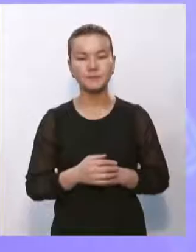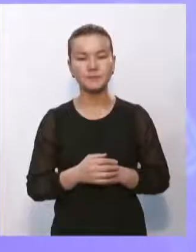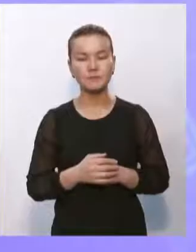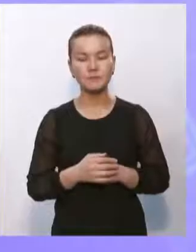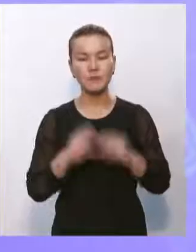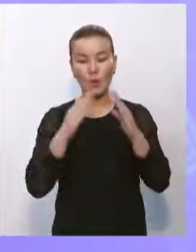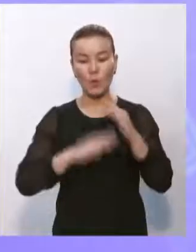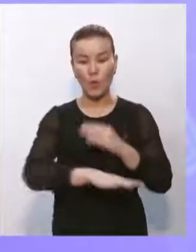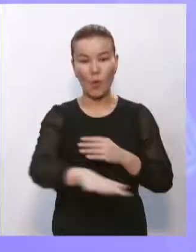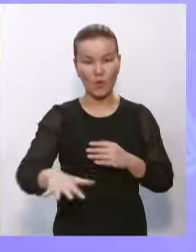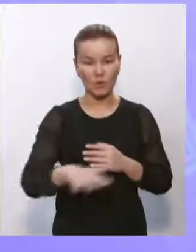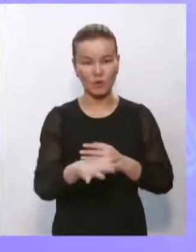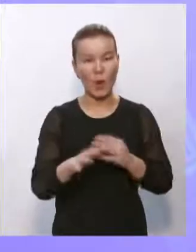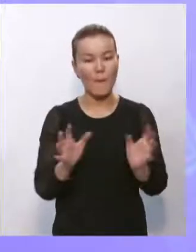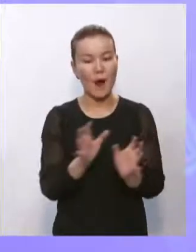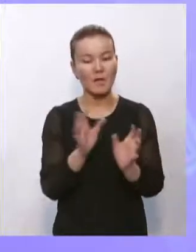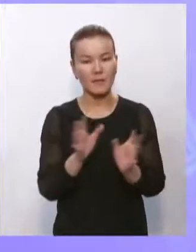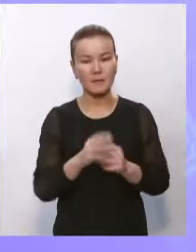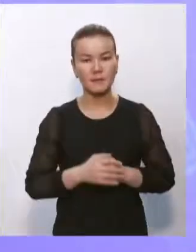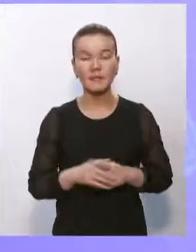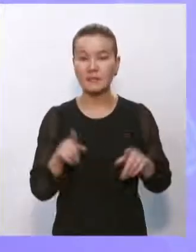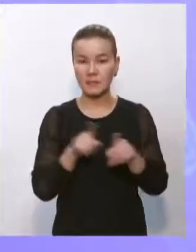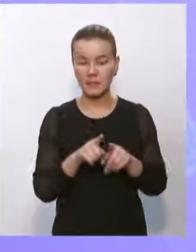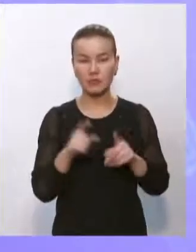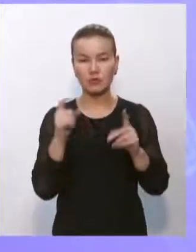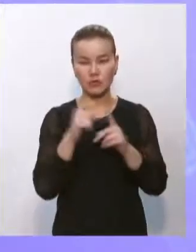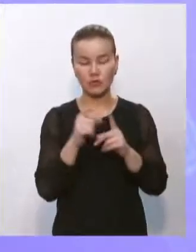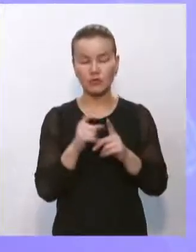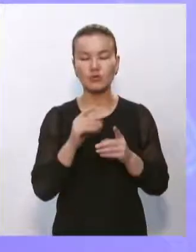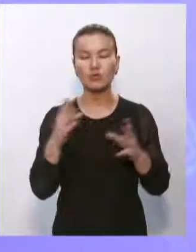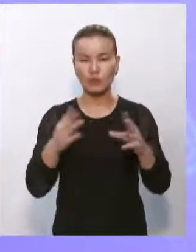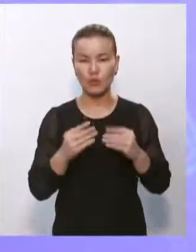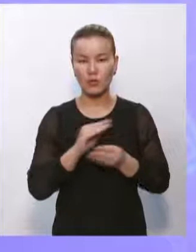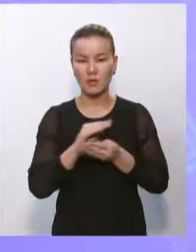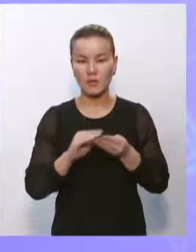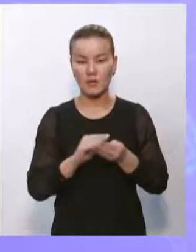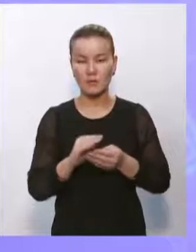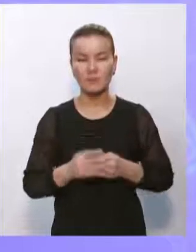короодо багылат деген сөздөрдү чогуу кайталайбыз.